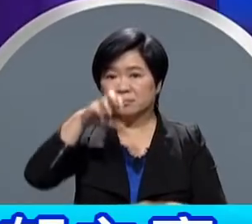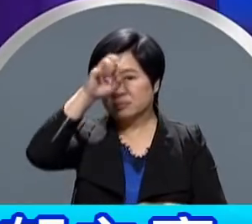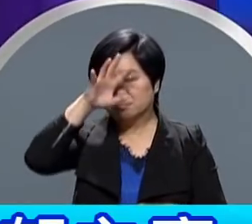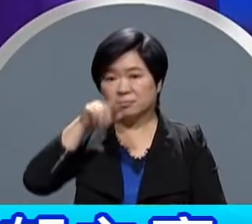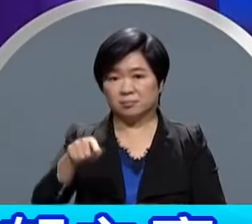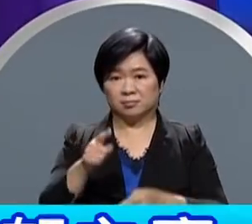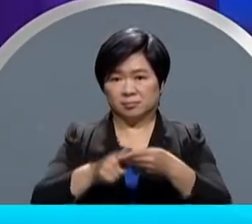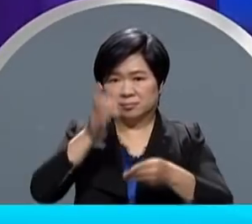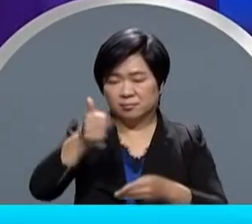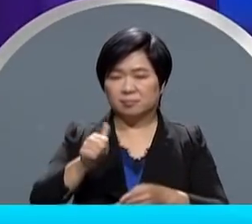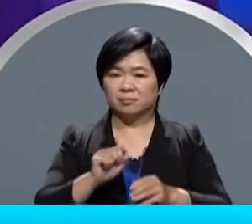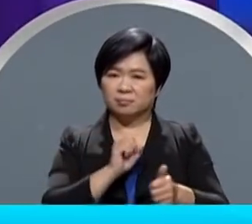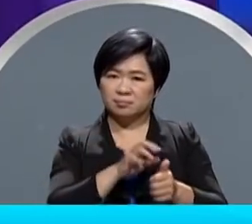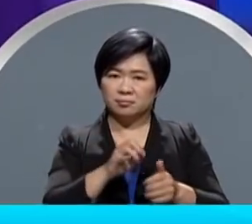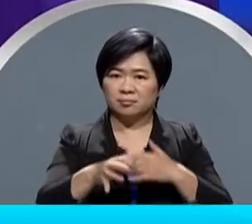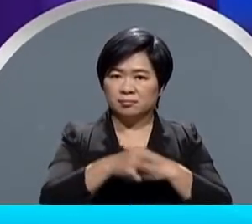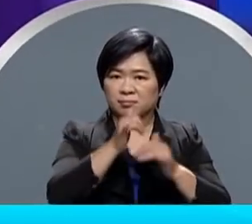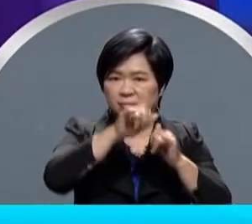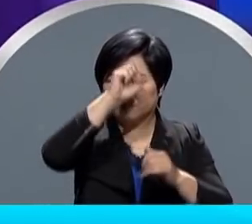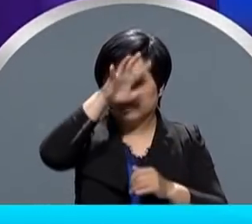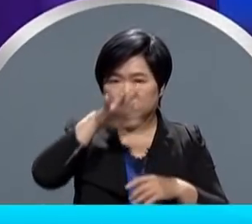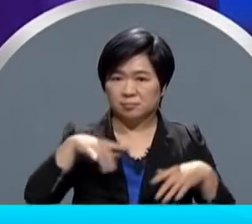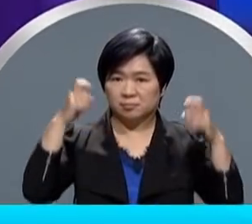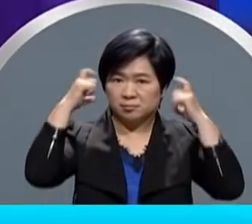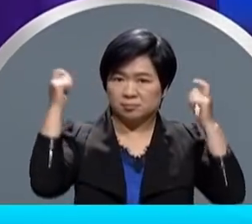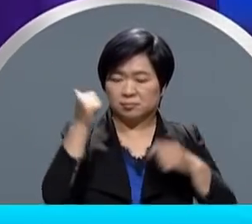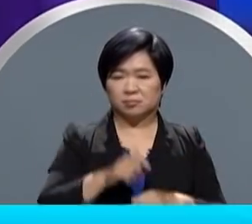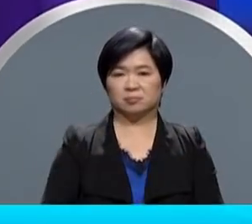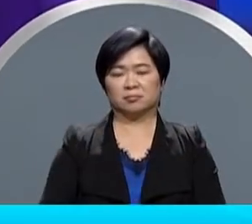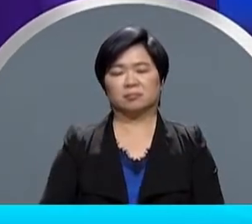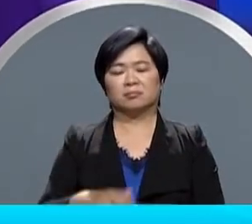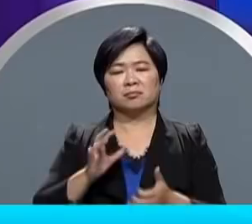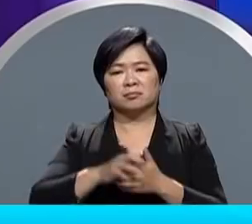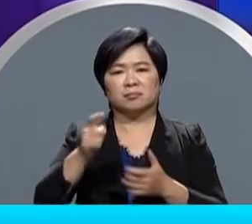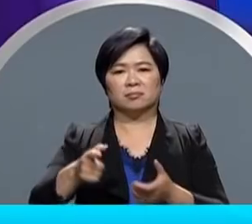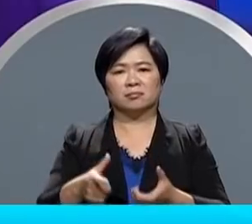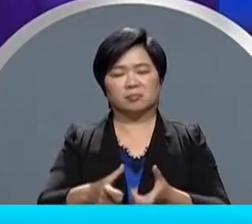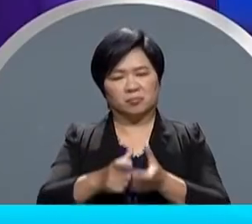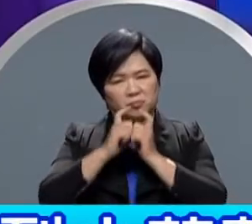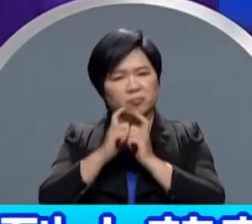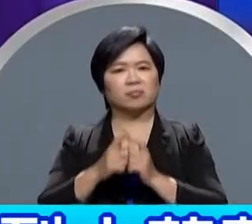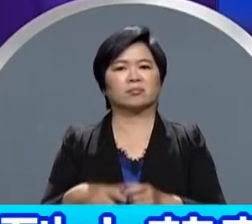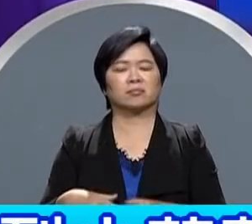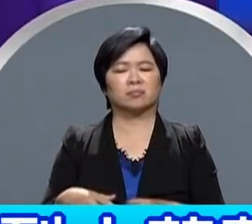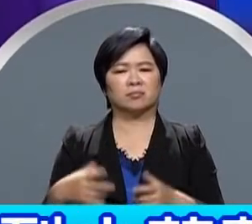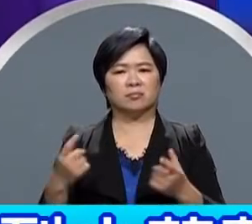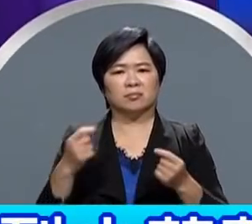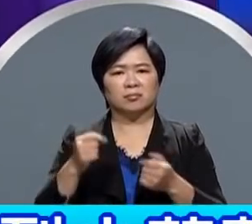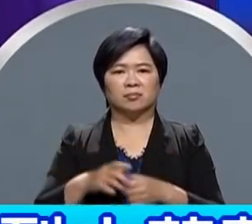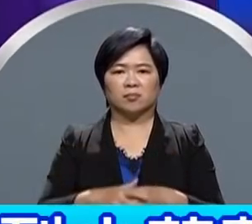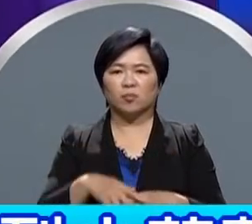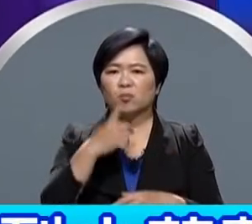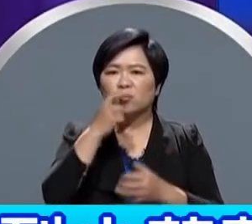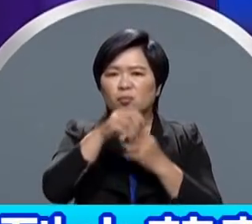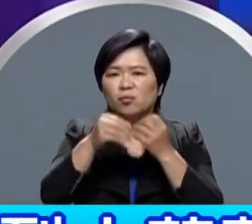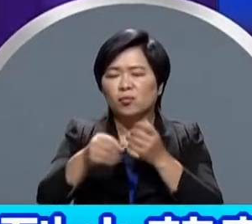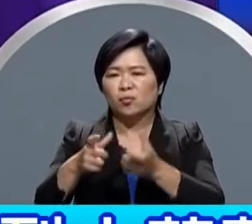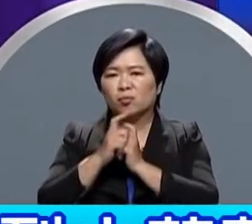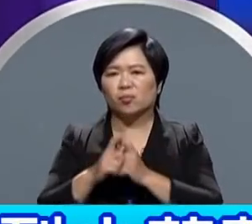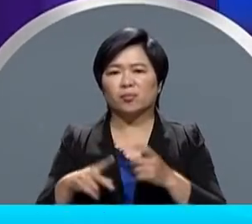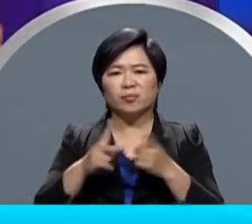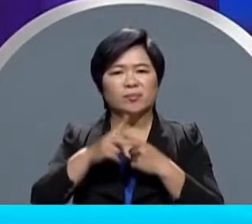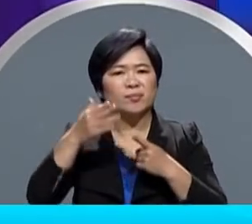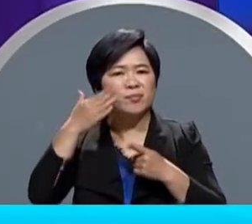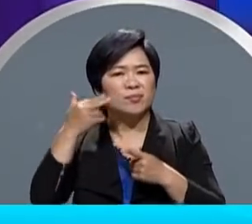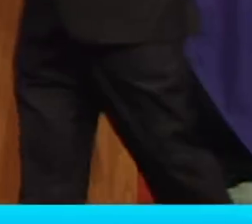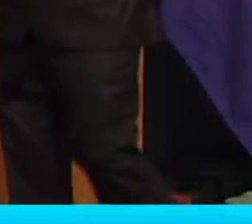席，呼吁亲民党的宋主席，橘子绿了，翻蓝回雾，从橘子绿了，绿橘子再回到小蓝莓，大